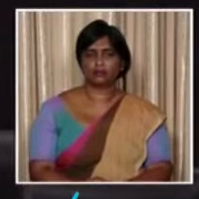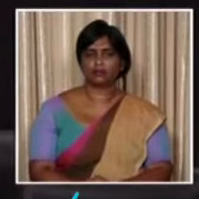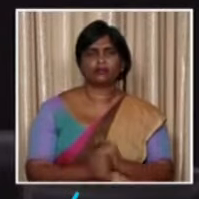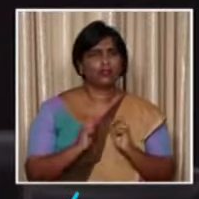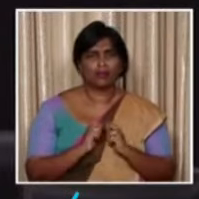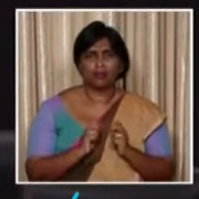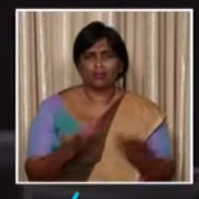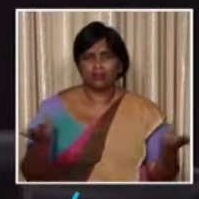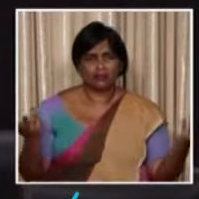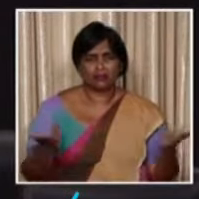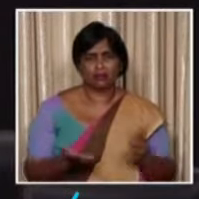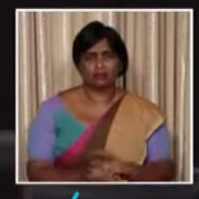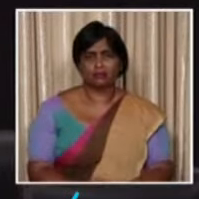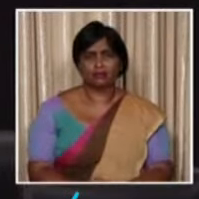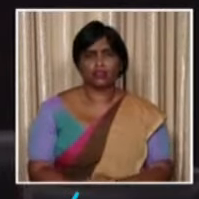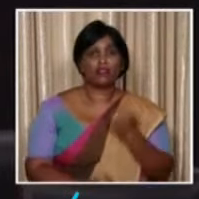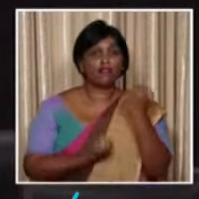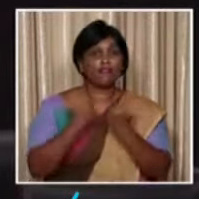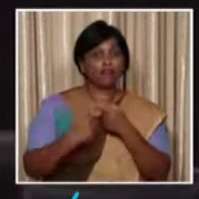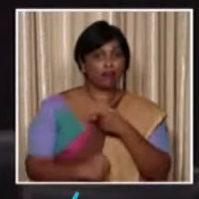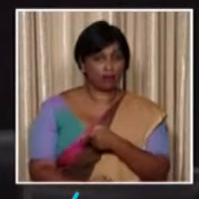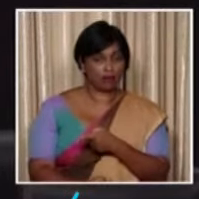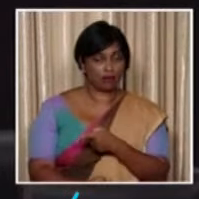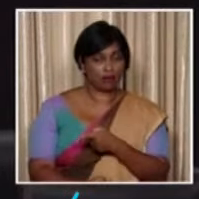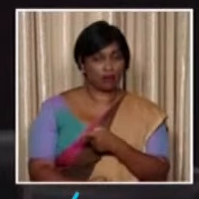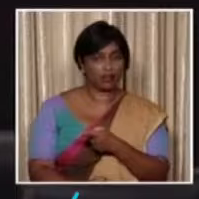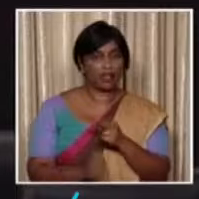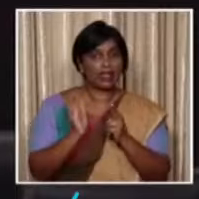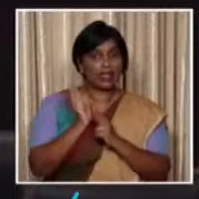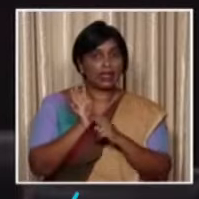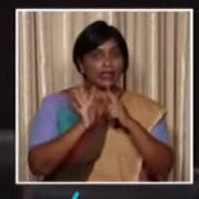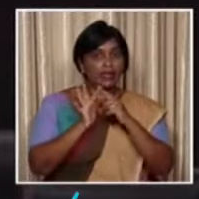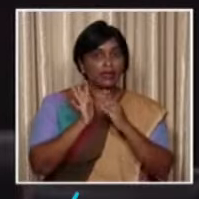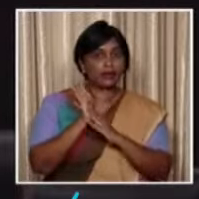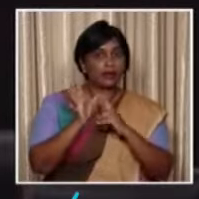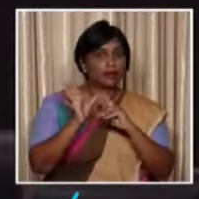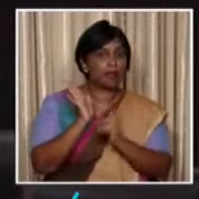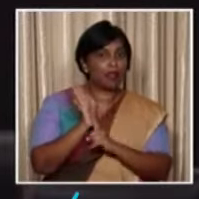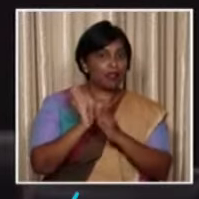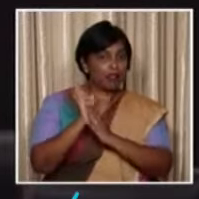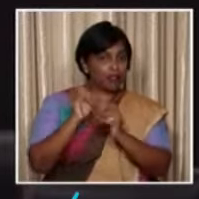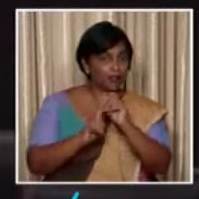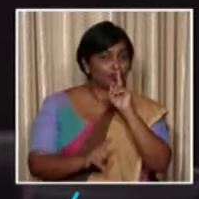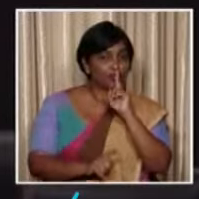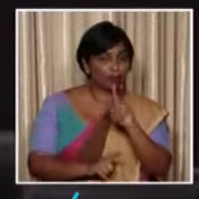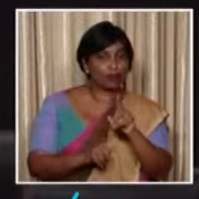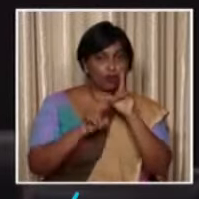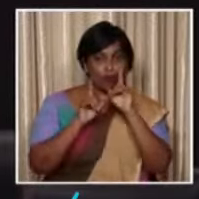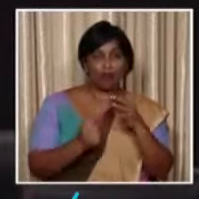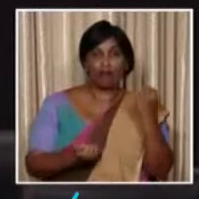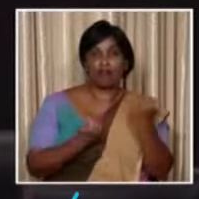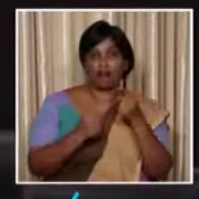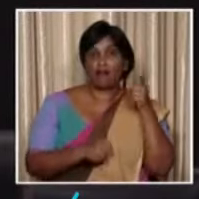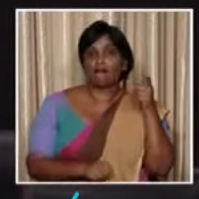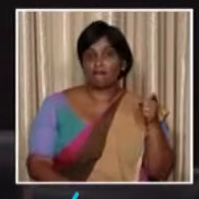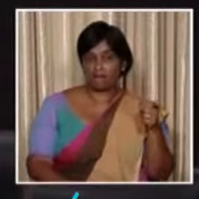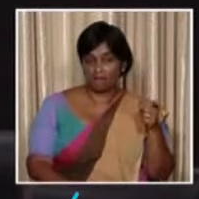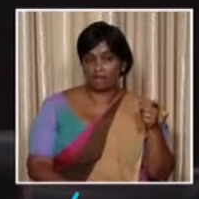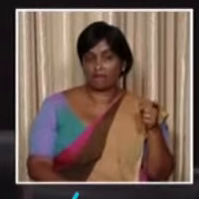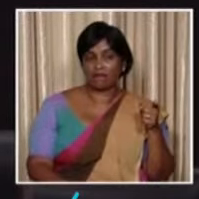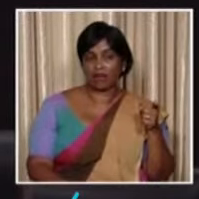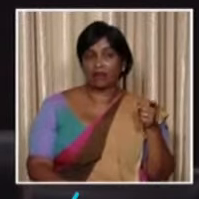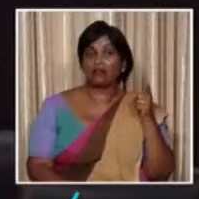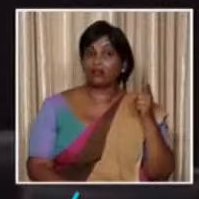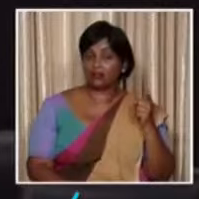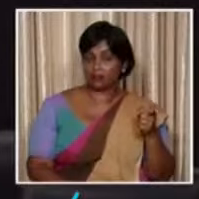ගැටලුවක් නැහැ. මේ වාහනය නිමල් පියතිස්ස මන්ත්‍රීතුමා කිව්වා මෙන්න මෙහෙම වාහනයක් තිබ්බා